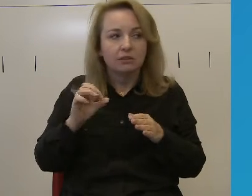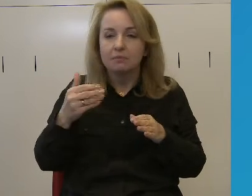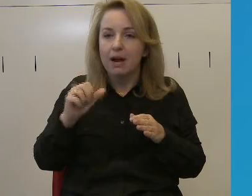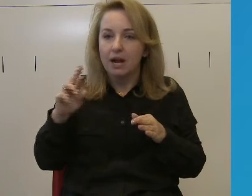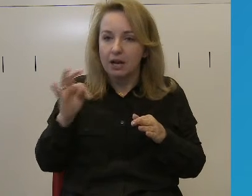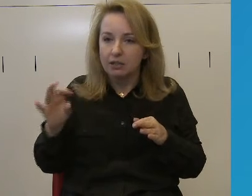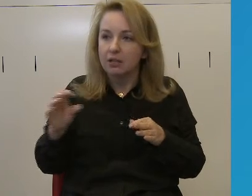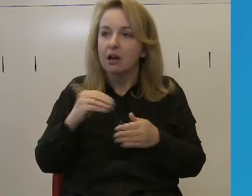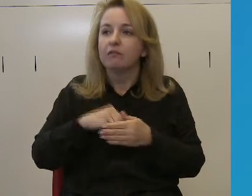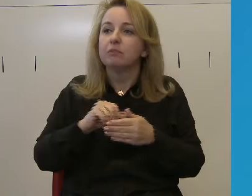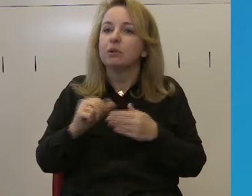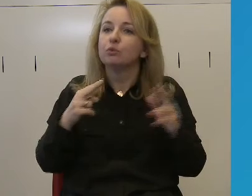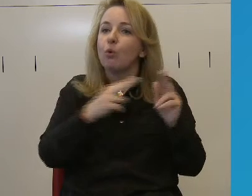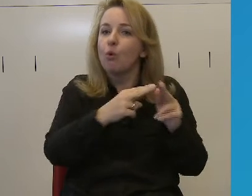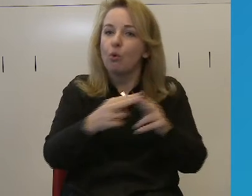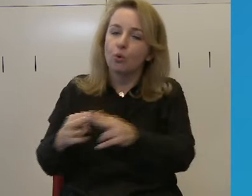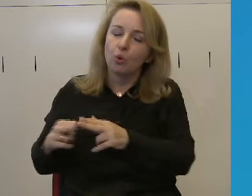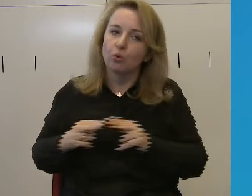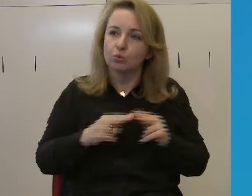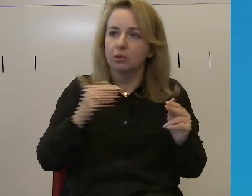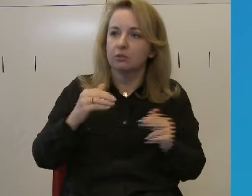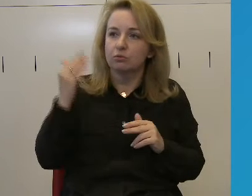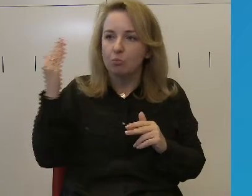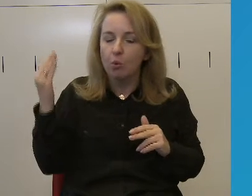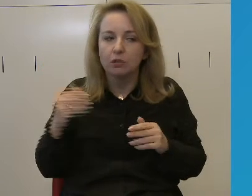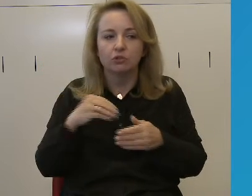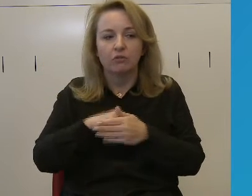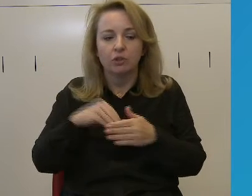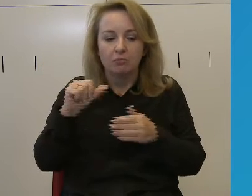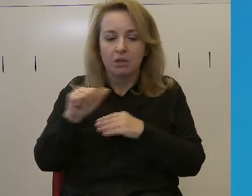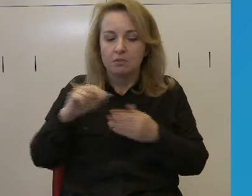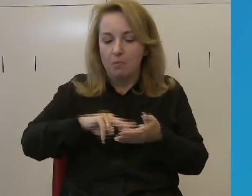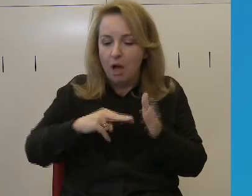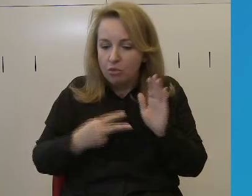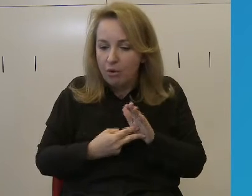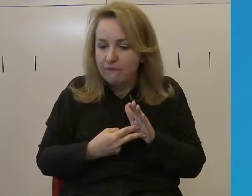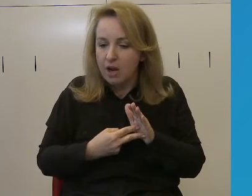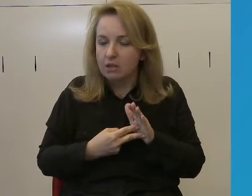włącza konsultacje społeczne, które opiera się na planowaniu